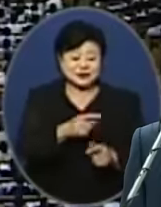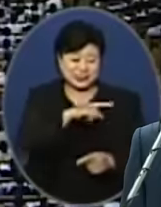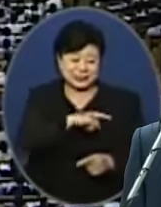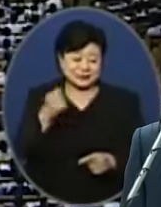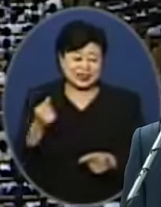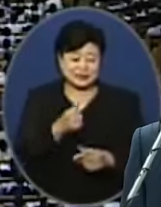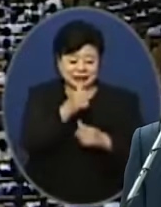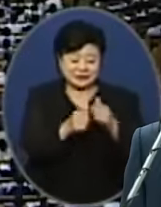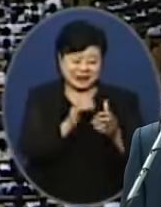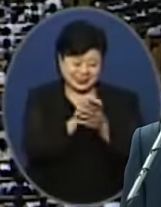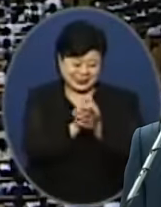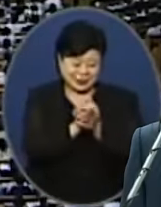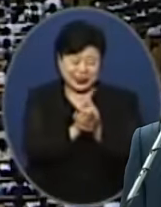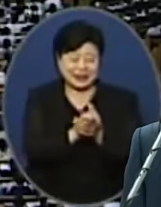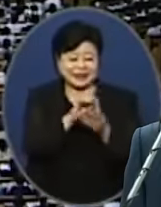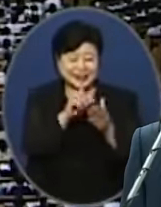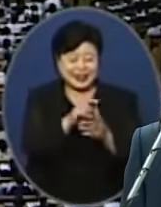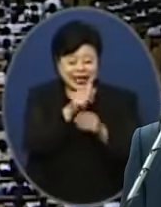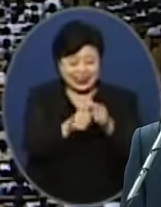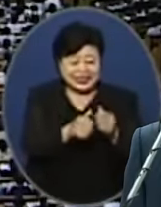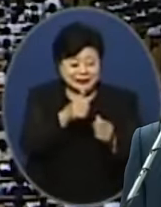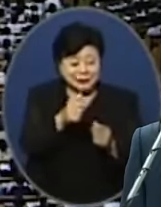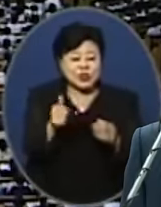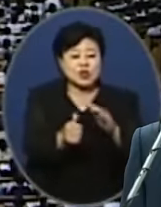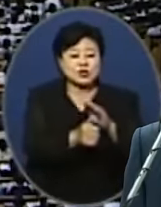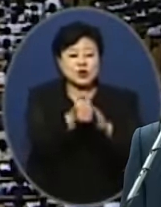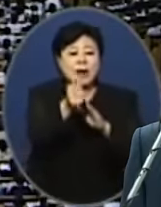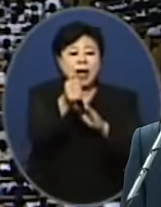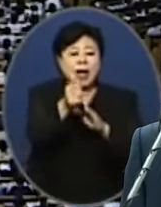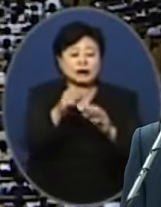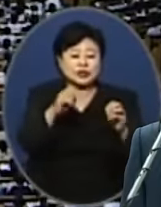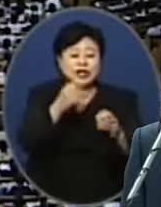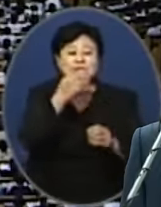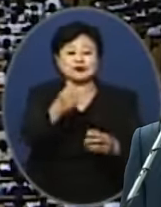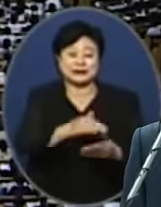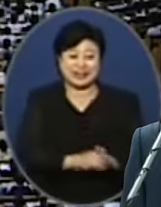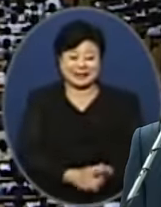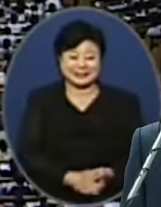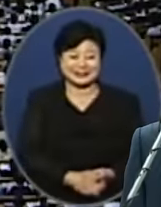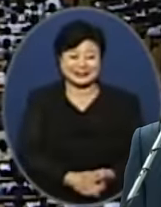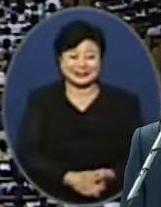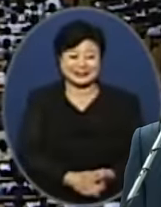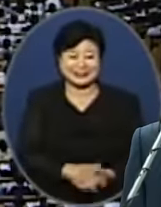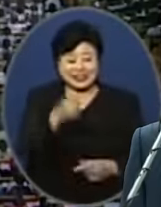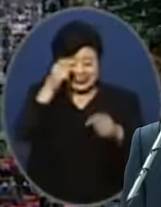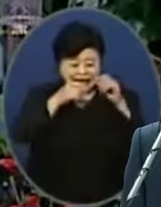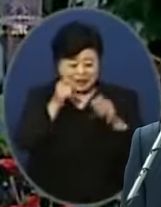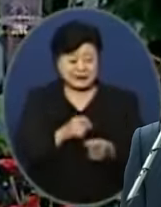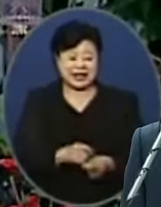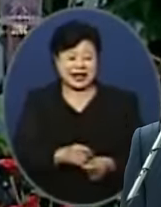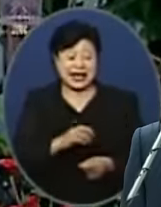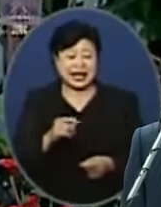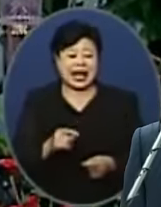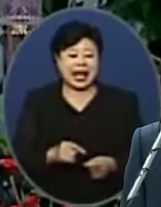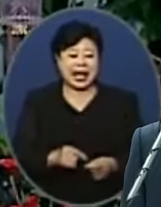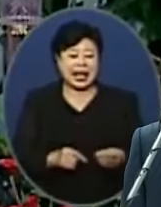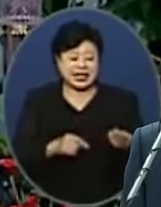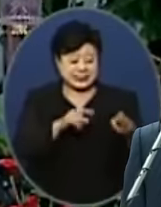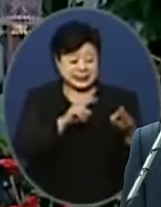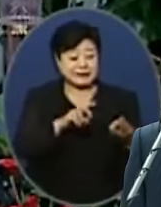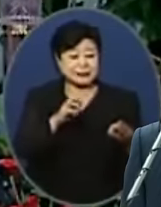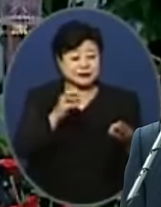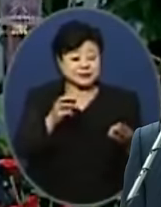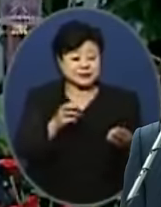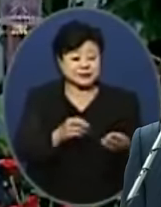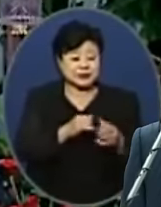이름으로 하나님께 기도하고 나가면 하나님은 소망으로 응답해 주시는 것입니다. 예레미야 애가 3장 33절은